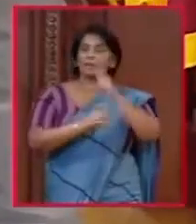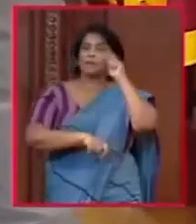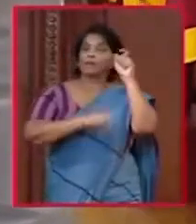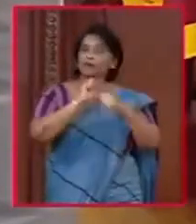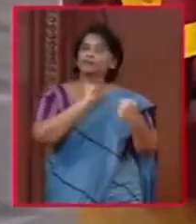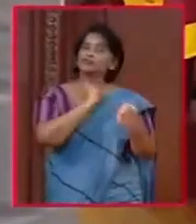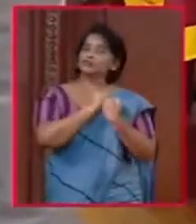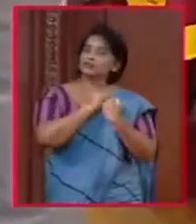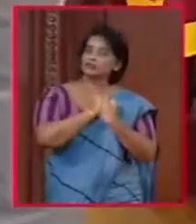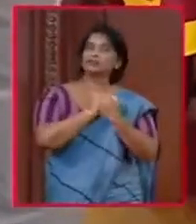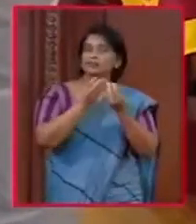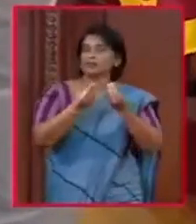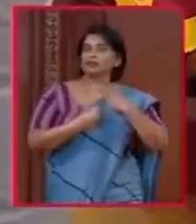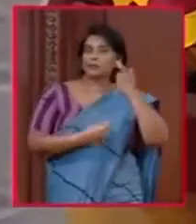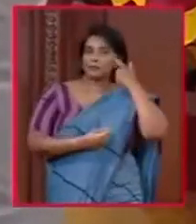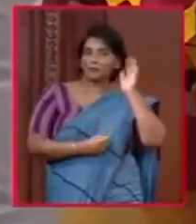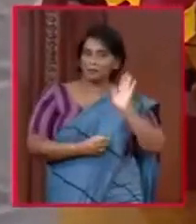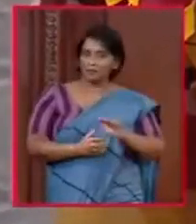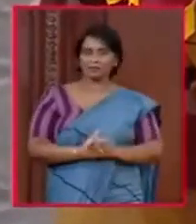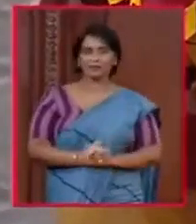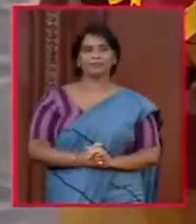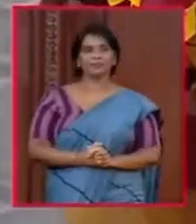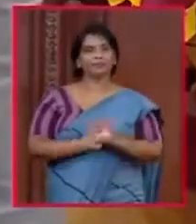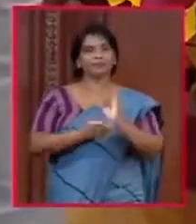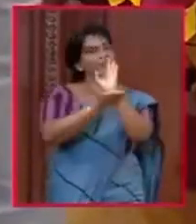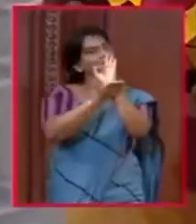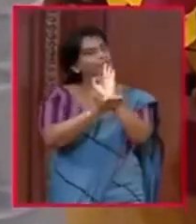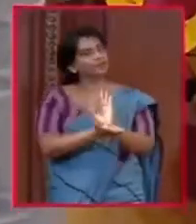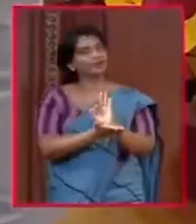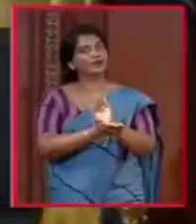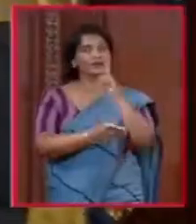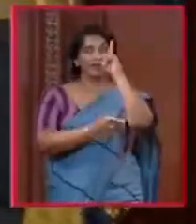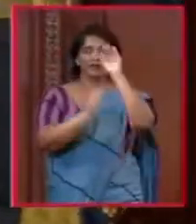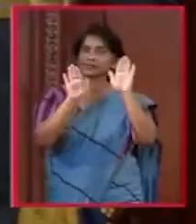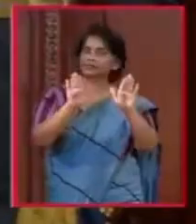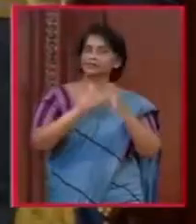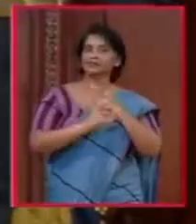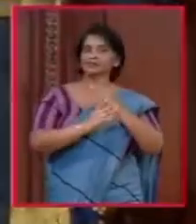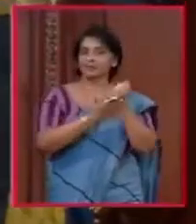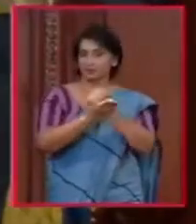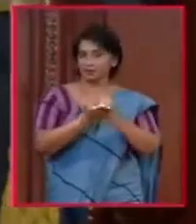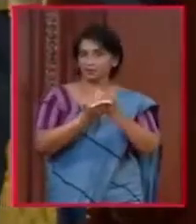ජනතාවගේ සහාය අපේක්ෂා කරනවා. තෙරුවන් සරණයි, දෙවි